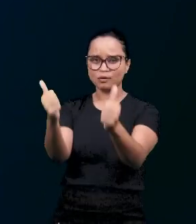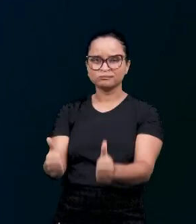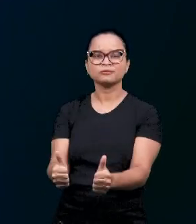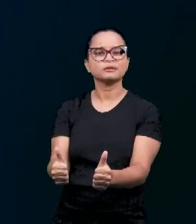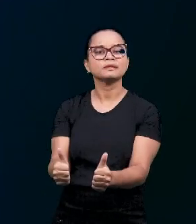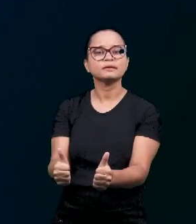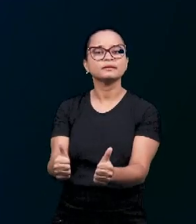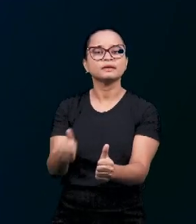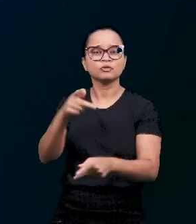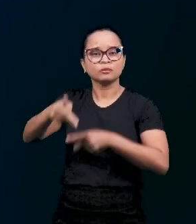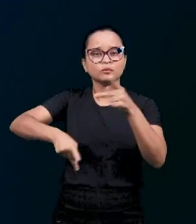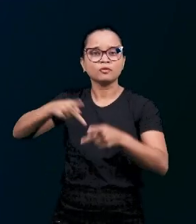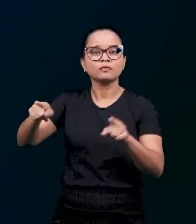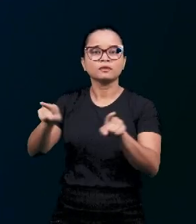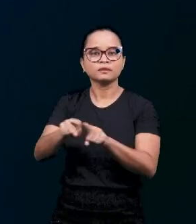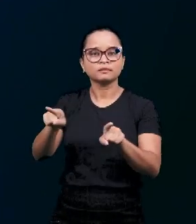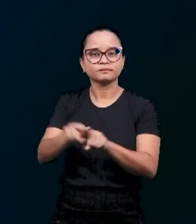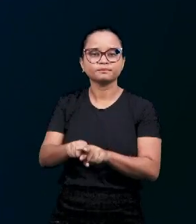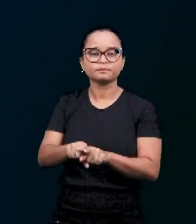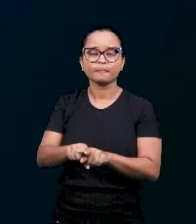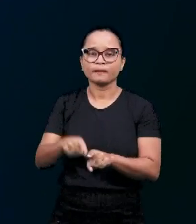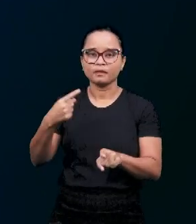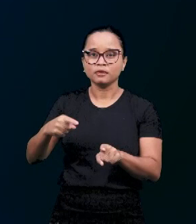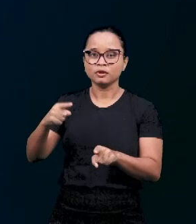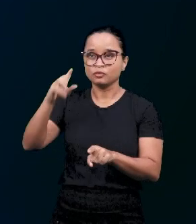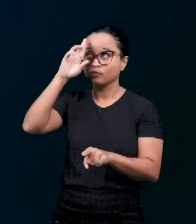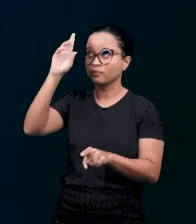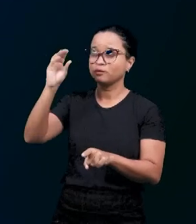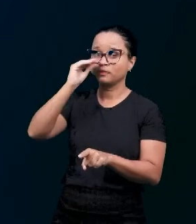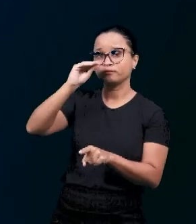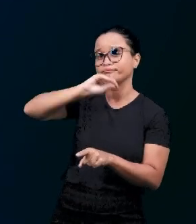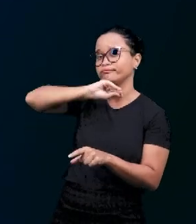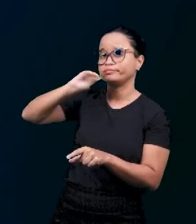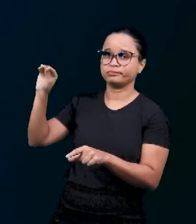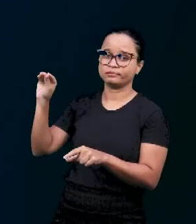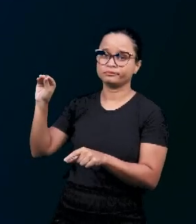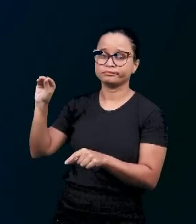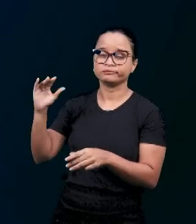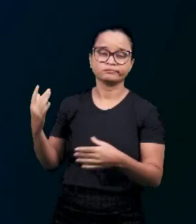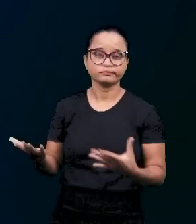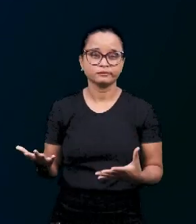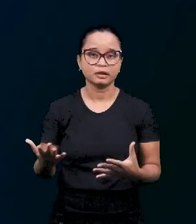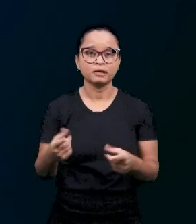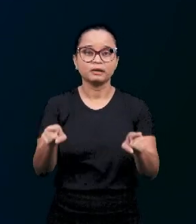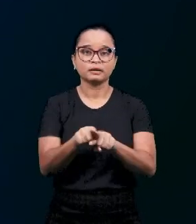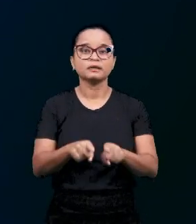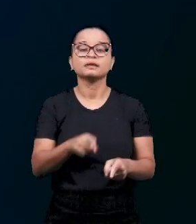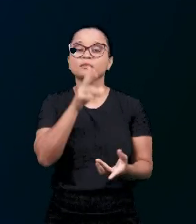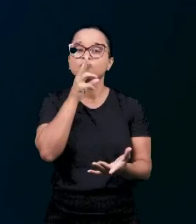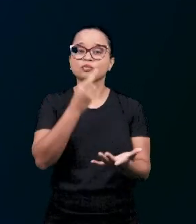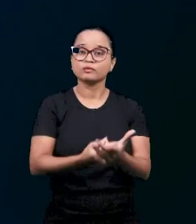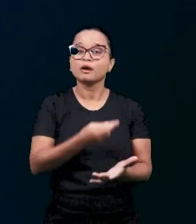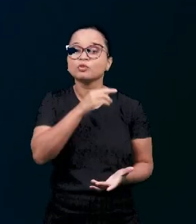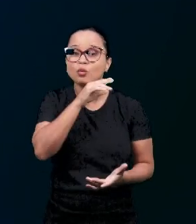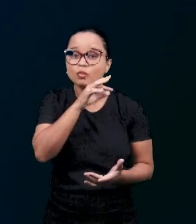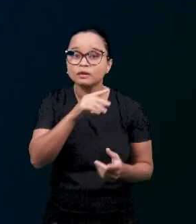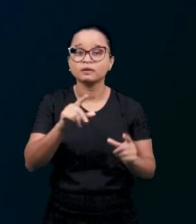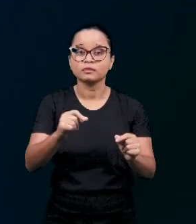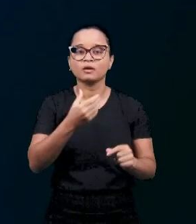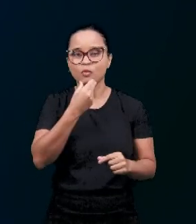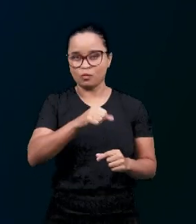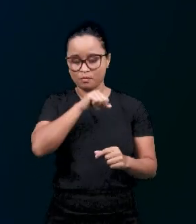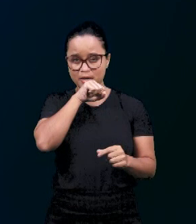ils ont laissé entrer des choses étranges, l'idolâtrie, et le commandement du Seigneur ont été oubliés. Et